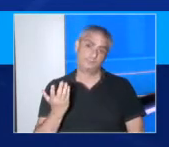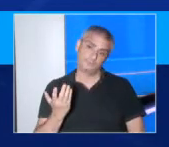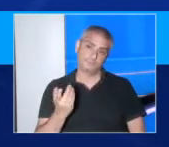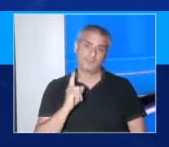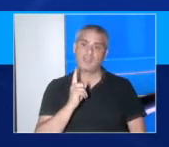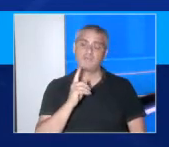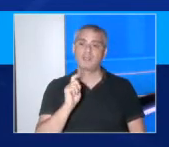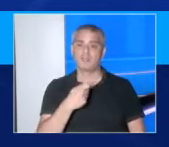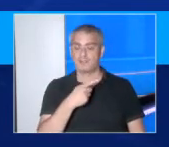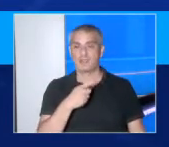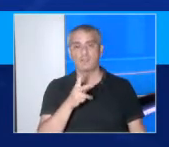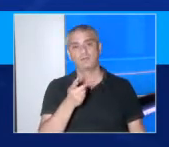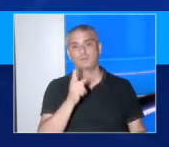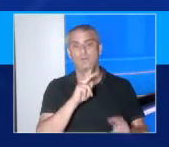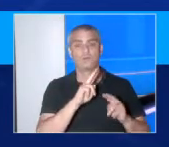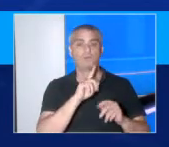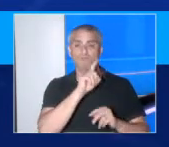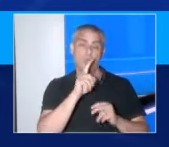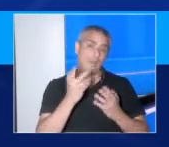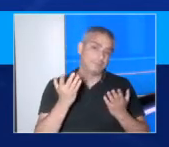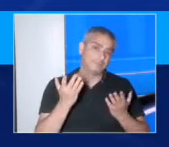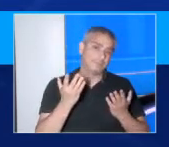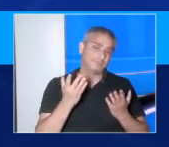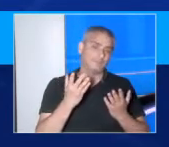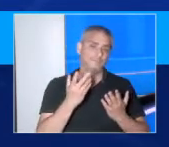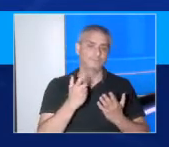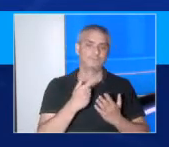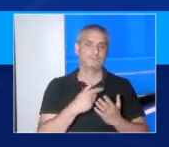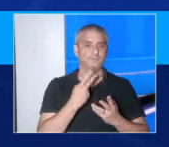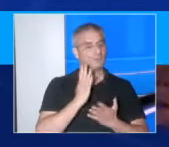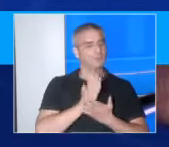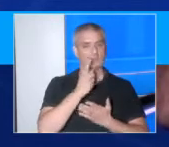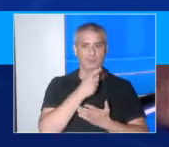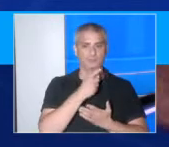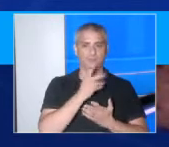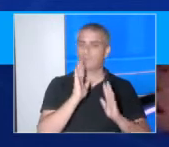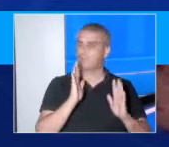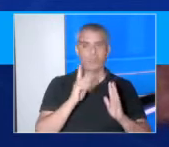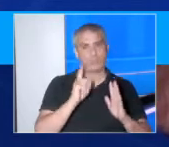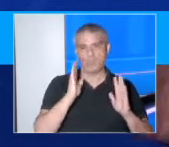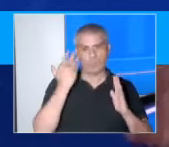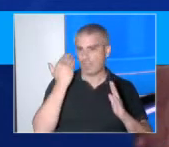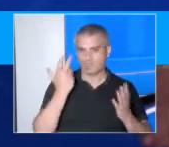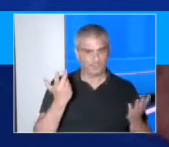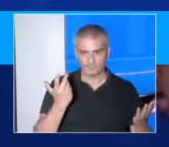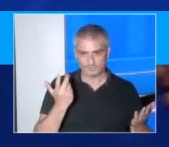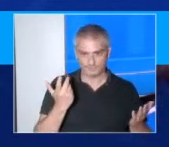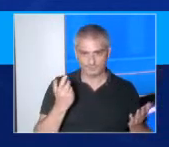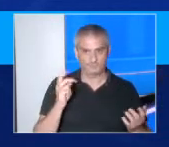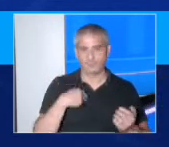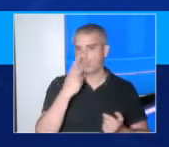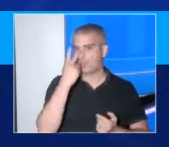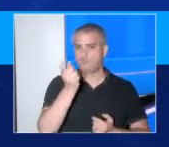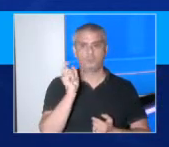אבל דווקא באמת העניין אולי האפגני קצת משיג לאחור את הנחרצות שגם ככה לא מאוד הייתה. זאת אומרת, לא ראינו